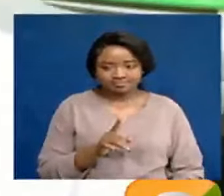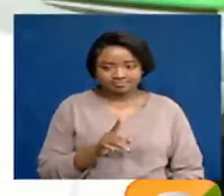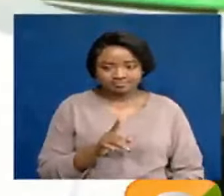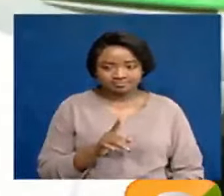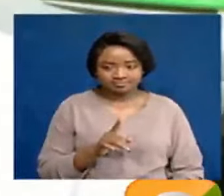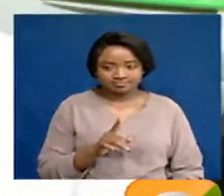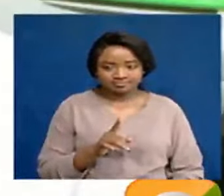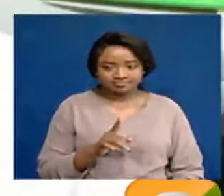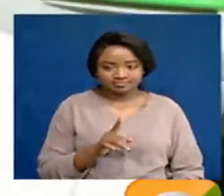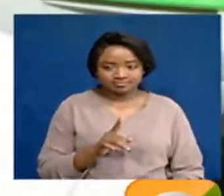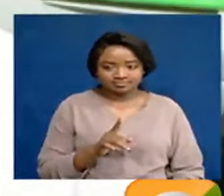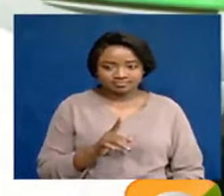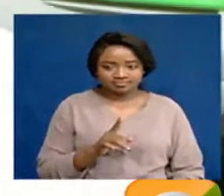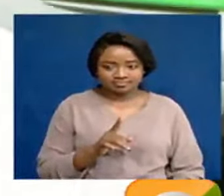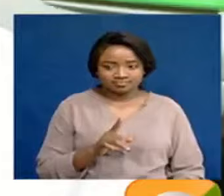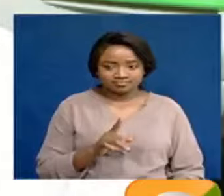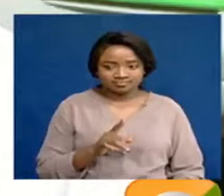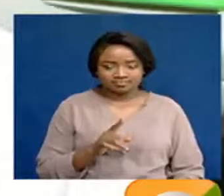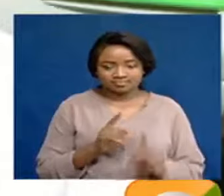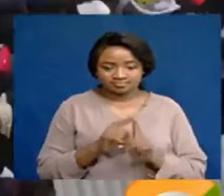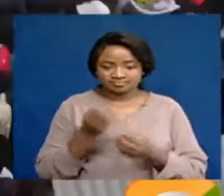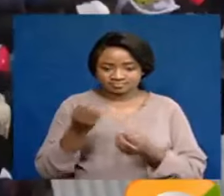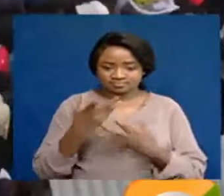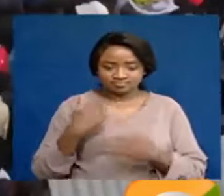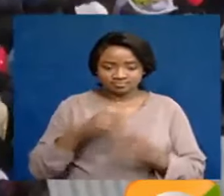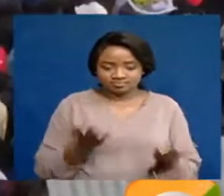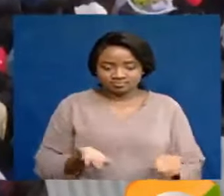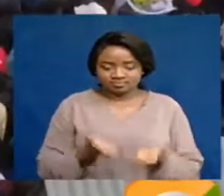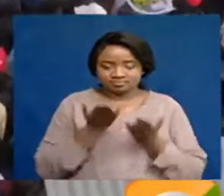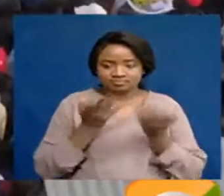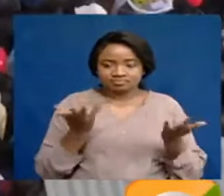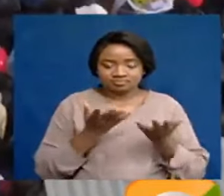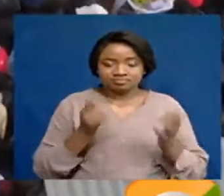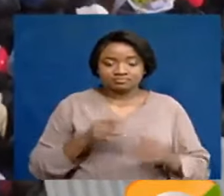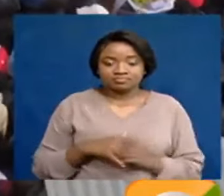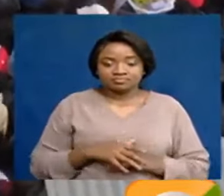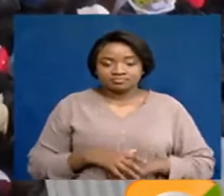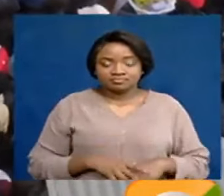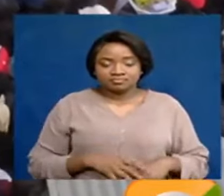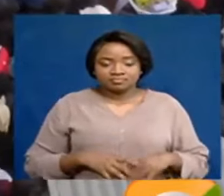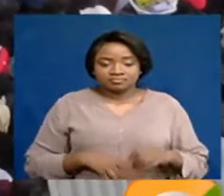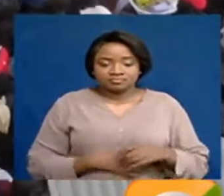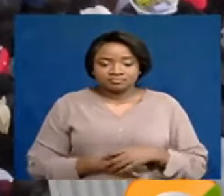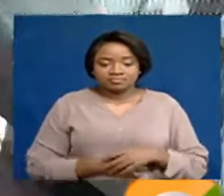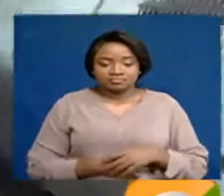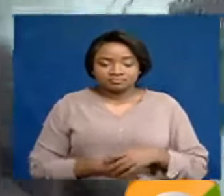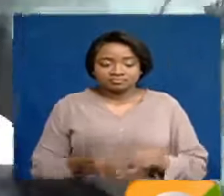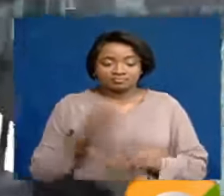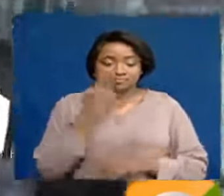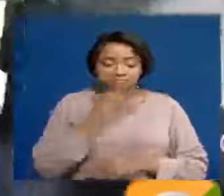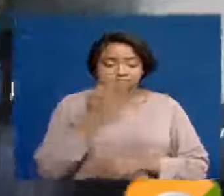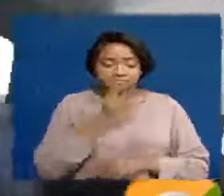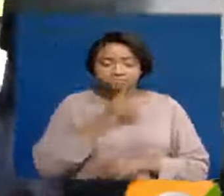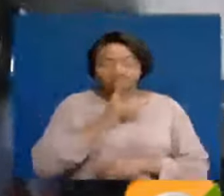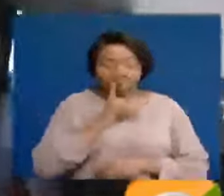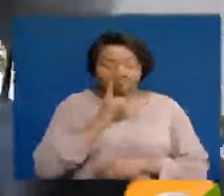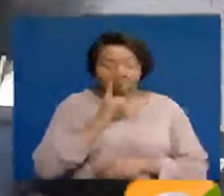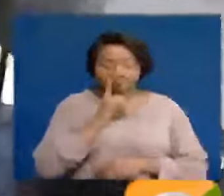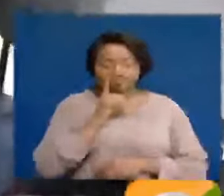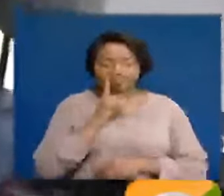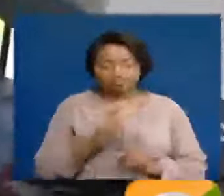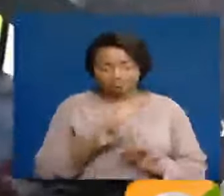get from our services, our platform. Jumatano itakuwa ni zamu ya wakazi wa Yala, Ugunja, Ukwala,